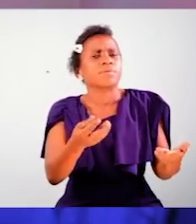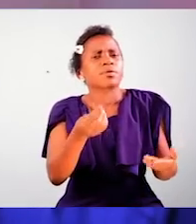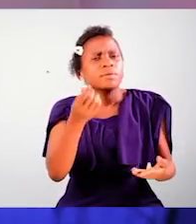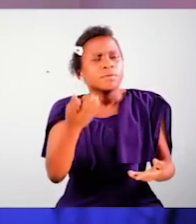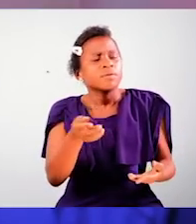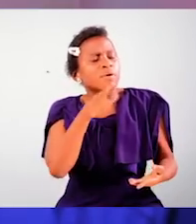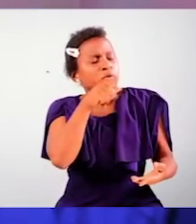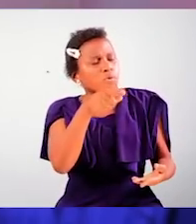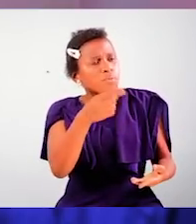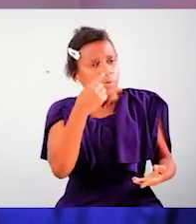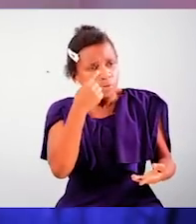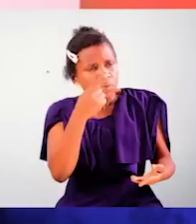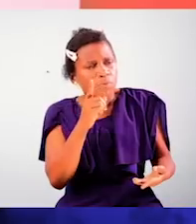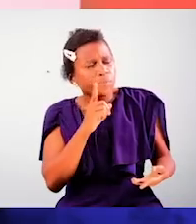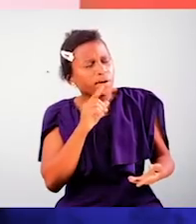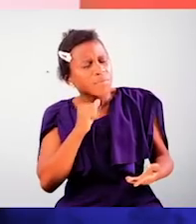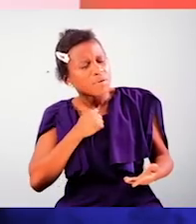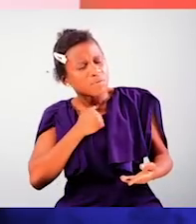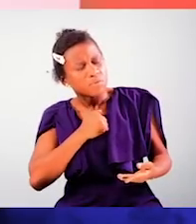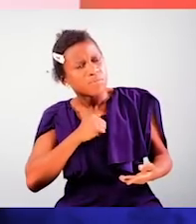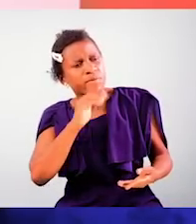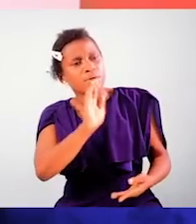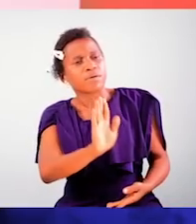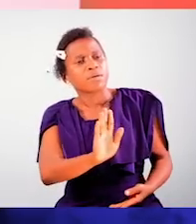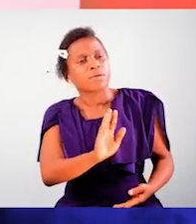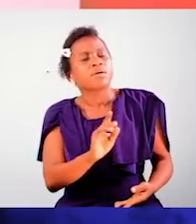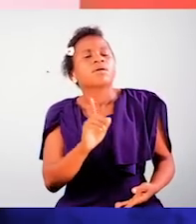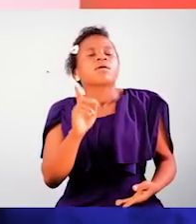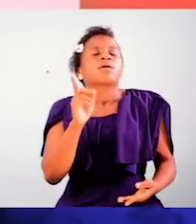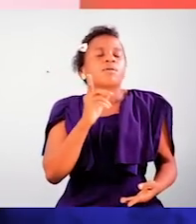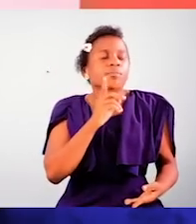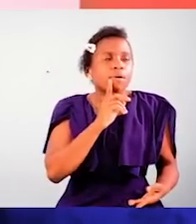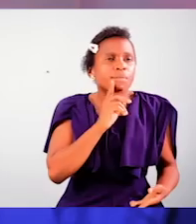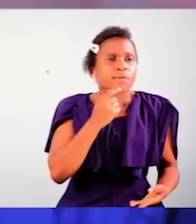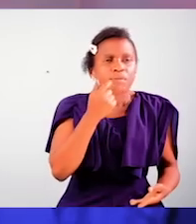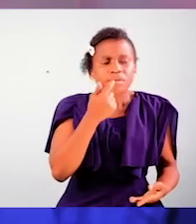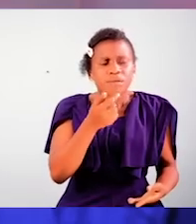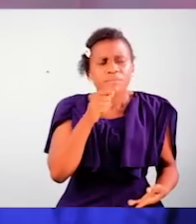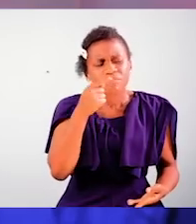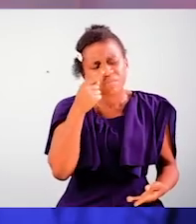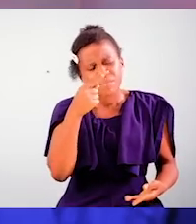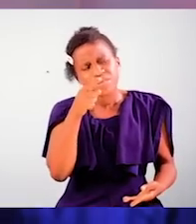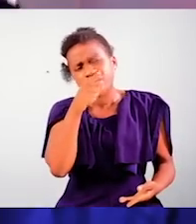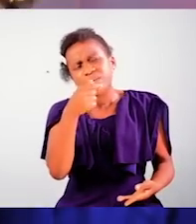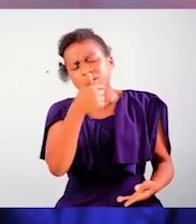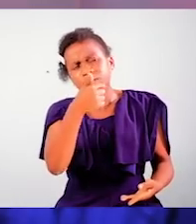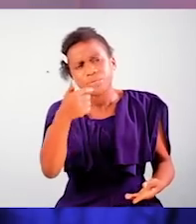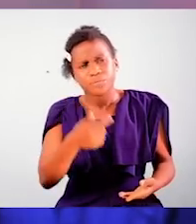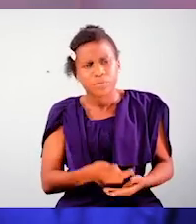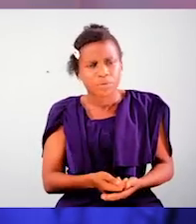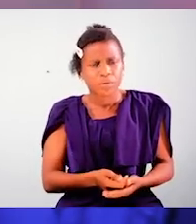huyu mama wamemsoma. Mama alikuwa anasema na wasoma. Sasa wao wamemsoma yeye. Wameanza kumuibia mama wa